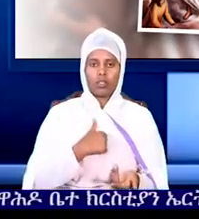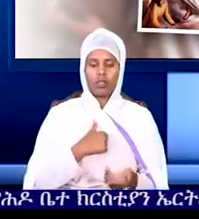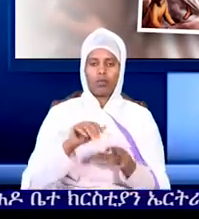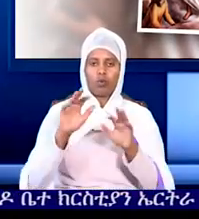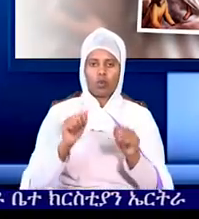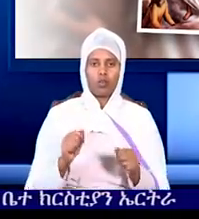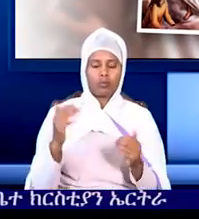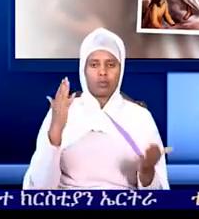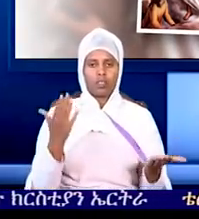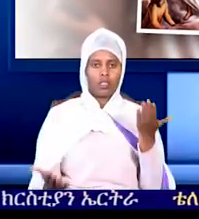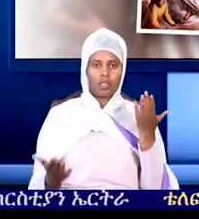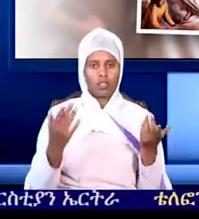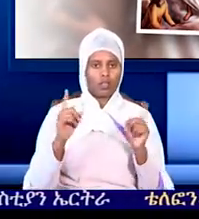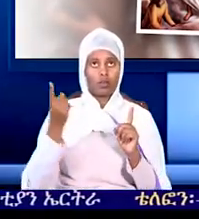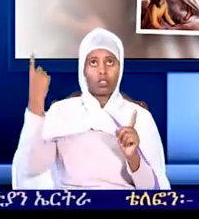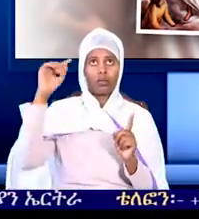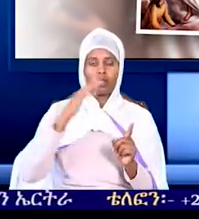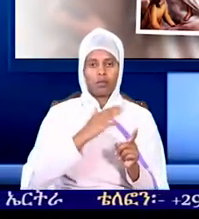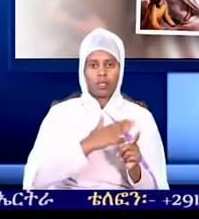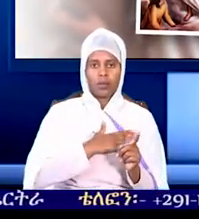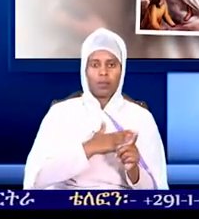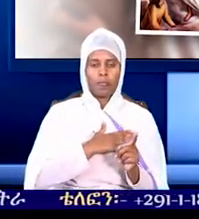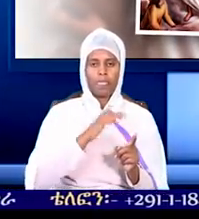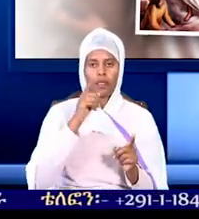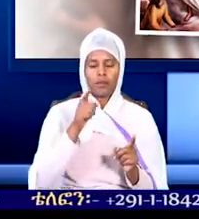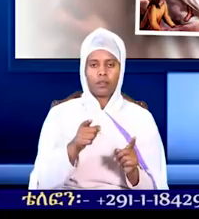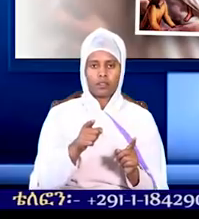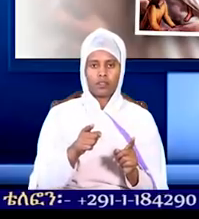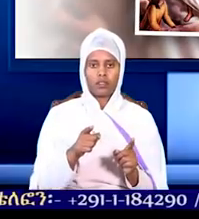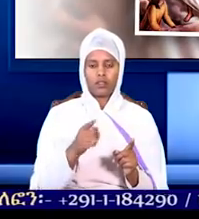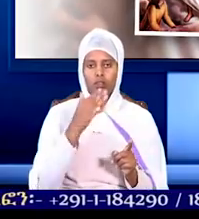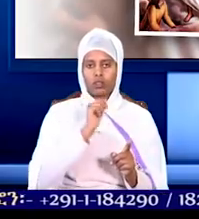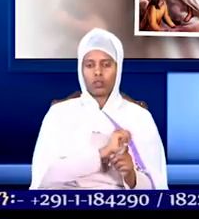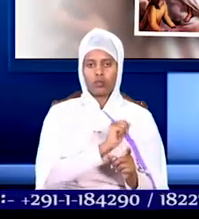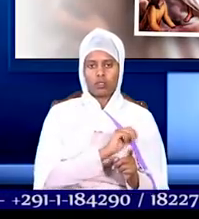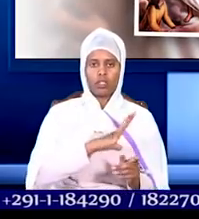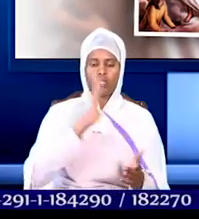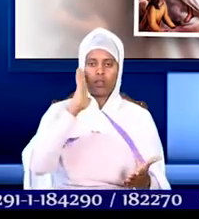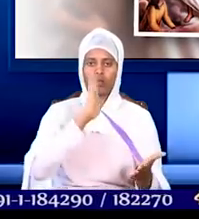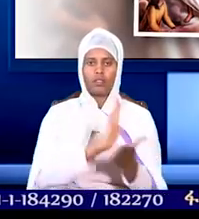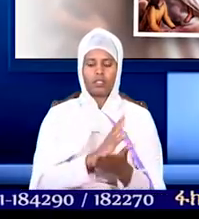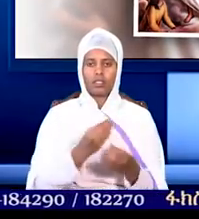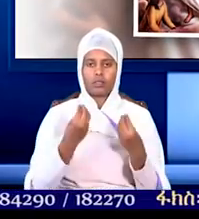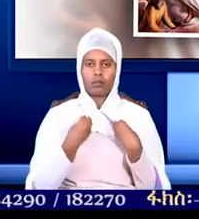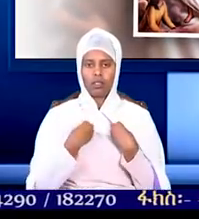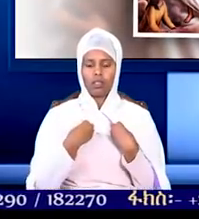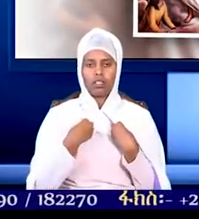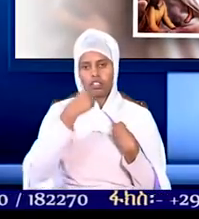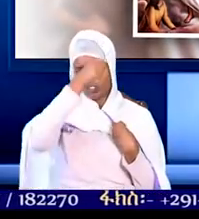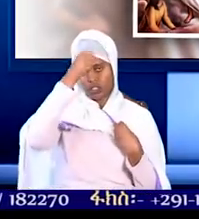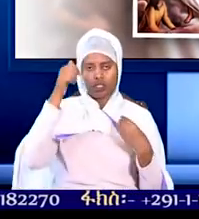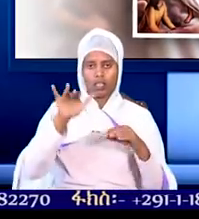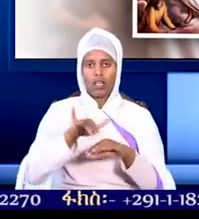كولنا أنك بصرنا كم مهانم دتارات راي كنا نم دي أغير أمله أفتي نتصبي زلنا محرتنا